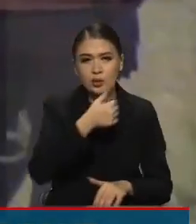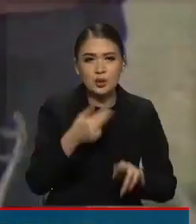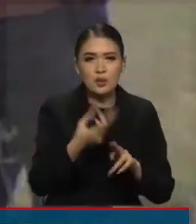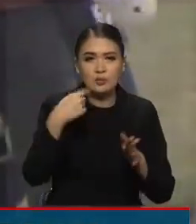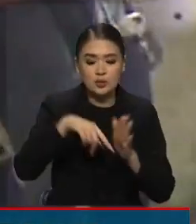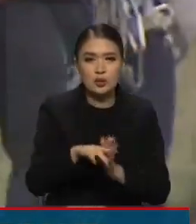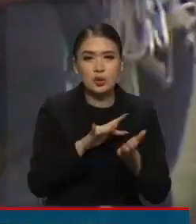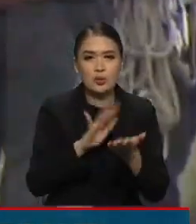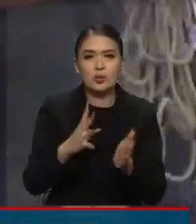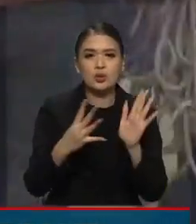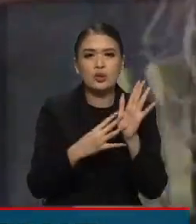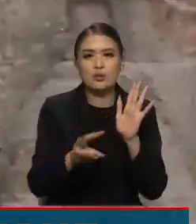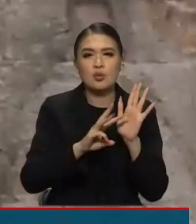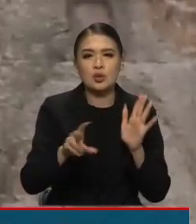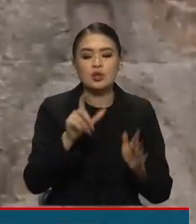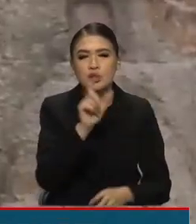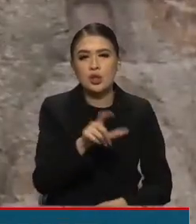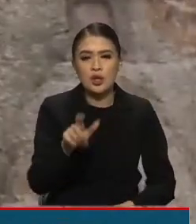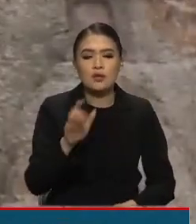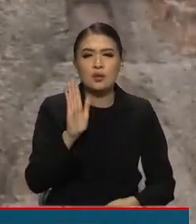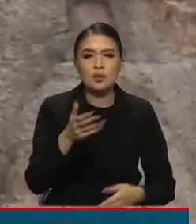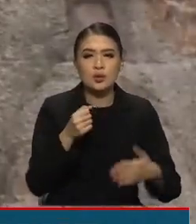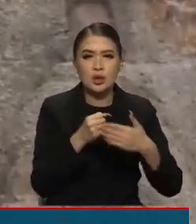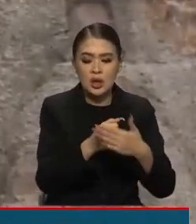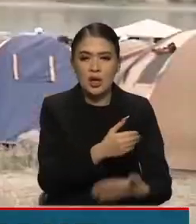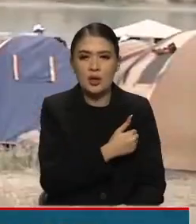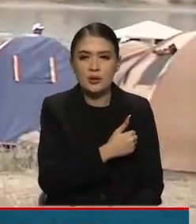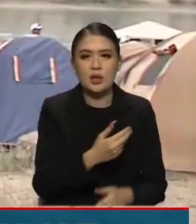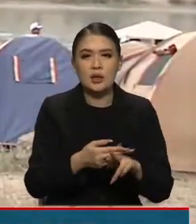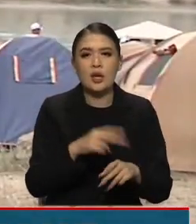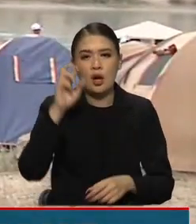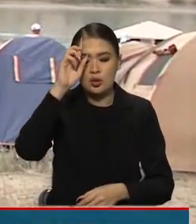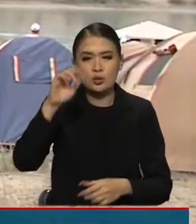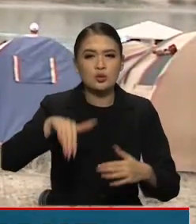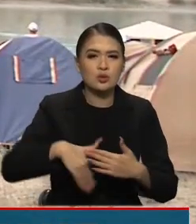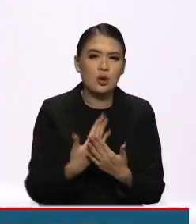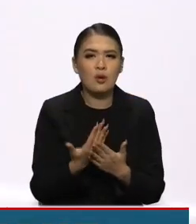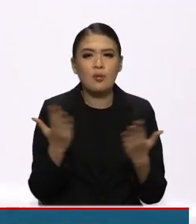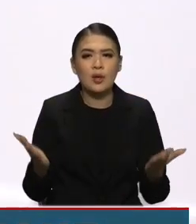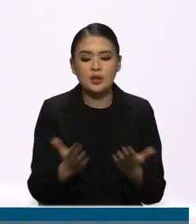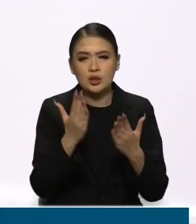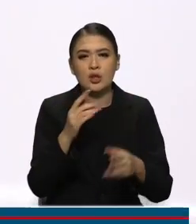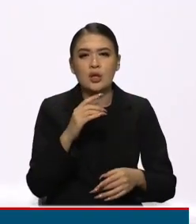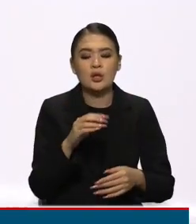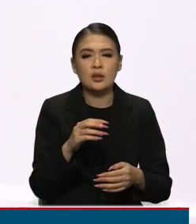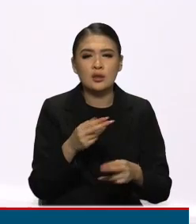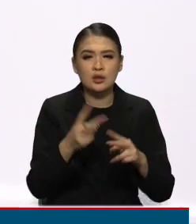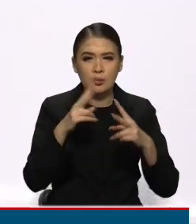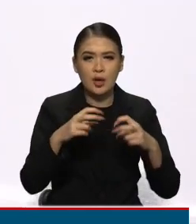туристов достигнет 9 миллионов человек. Для этого государство разрабатывает новые механизмы поддержки.